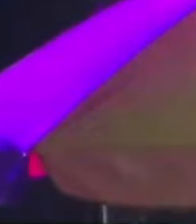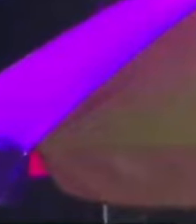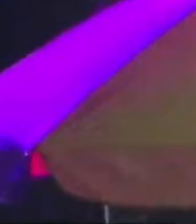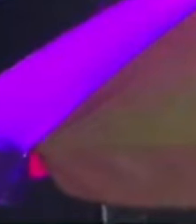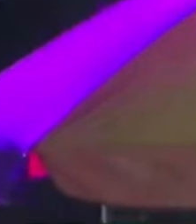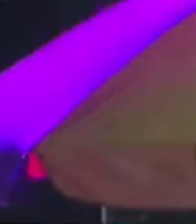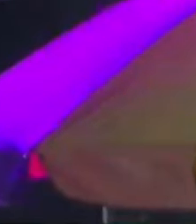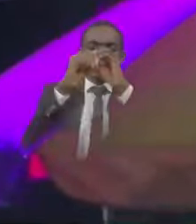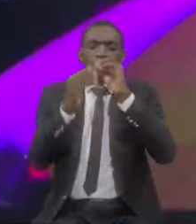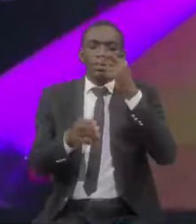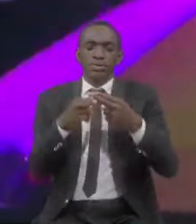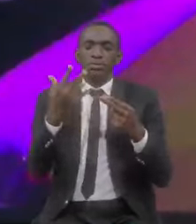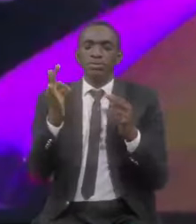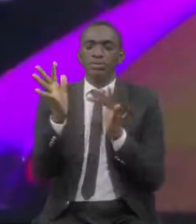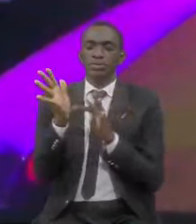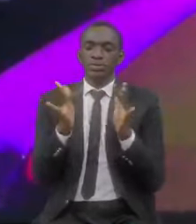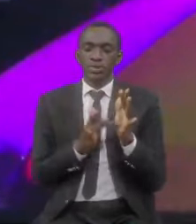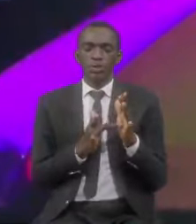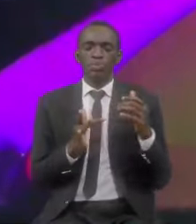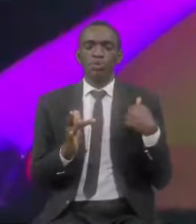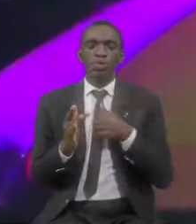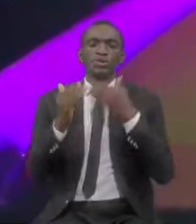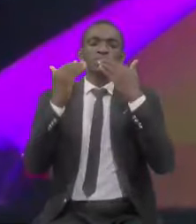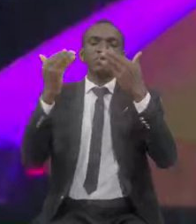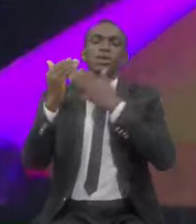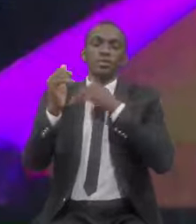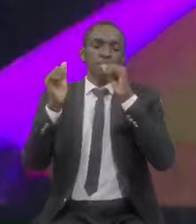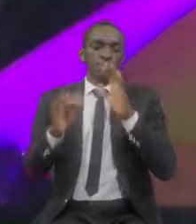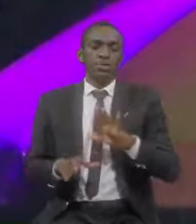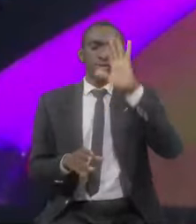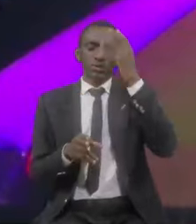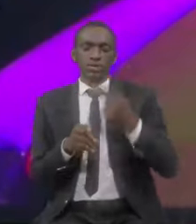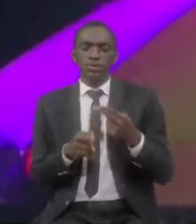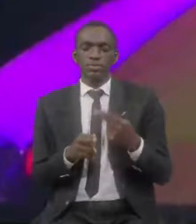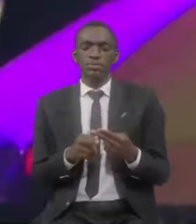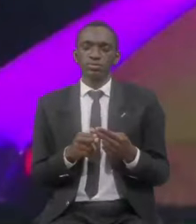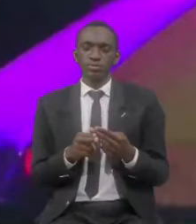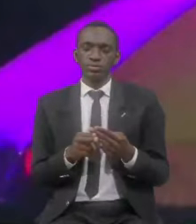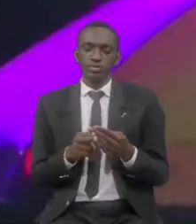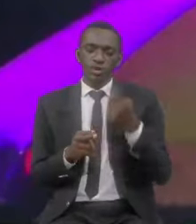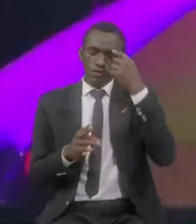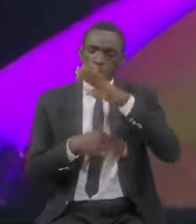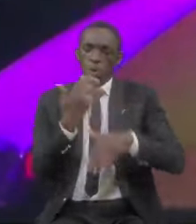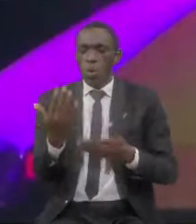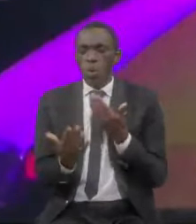Père, au nom de Jésus, nous te remercions, nous bénissons ton nom.